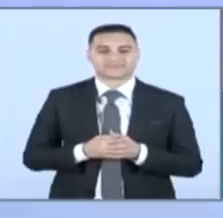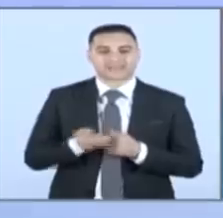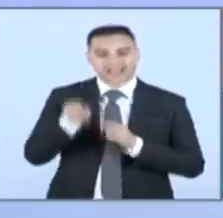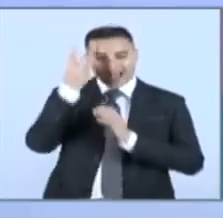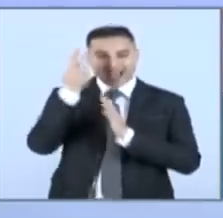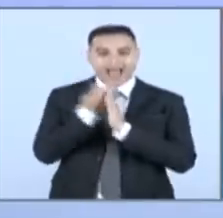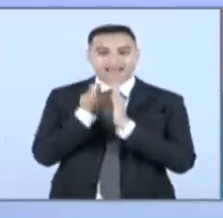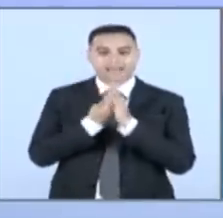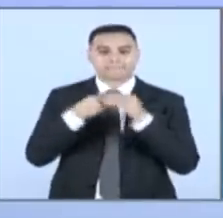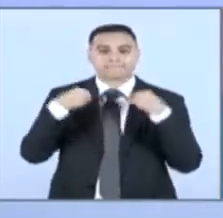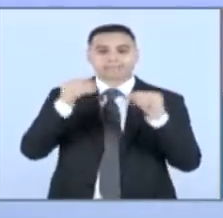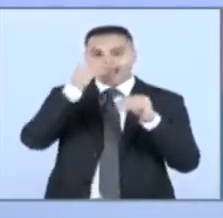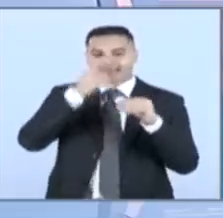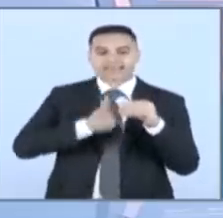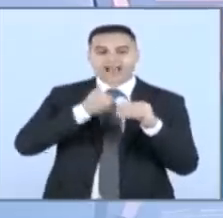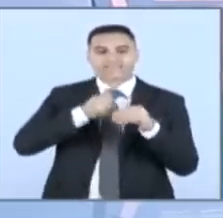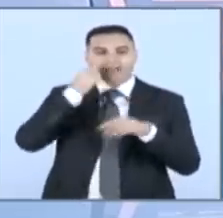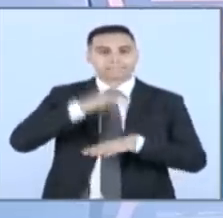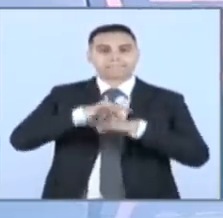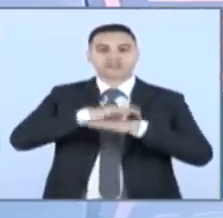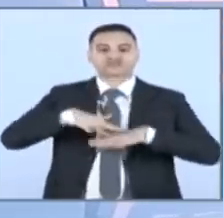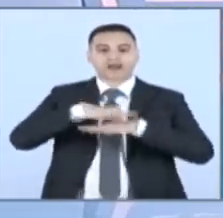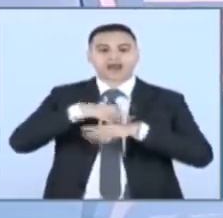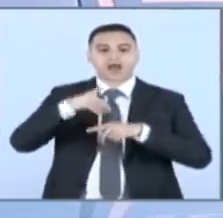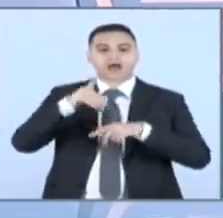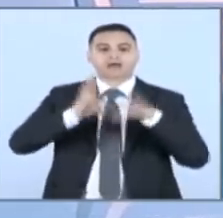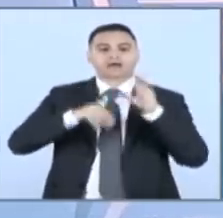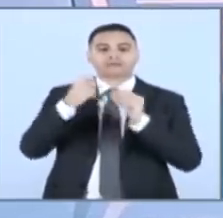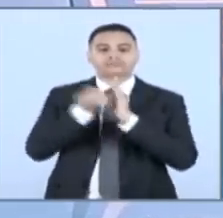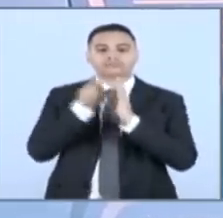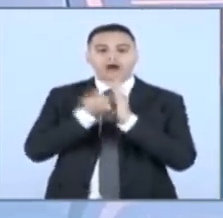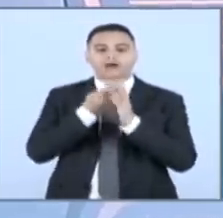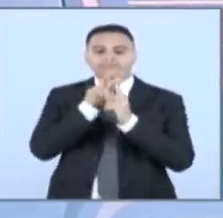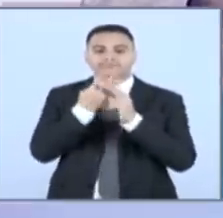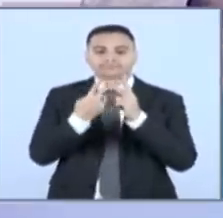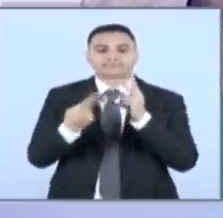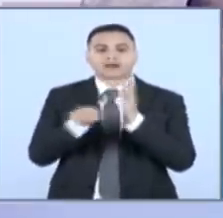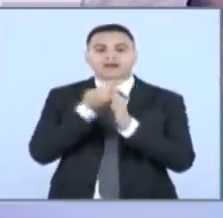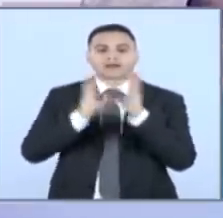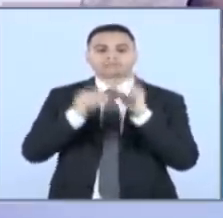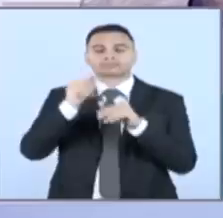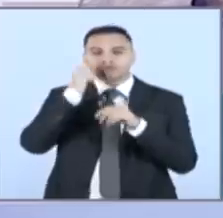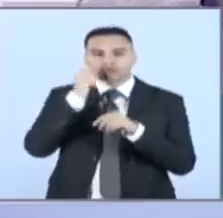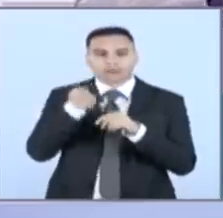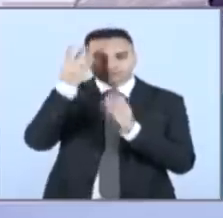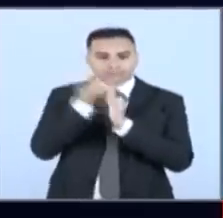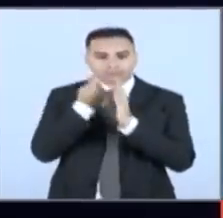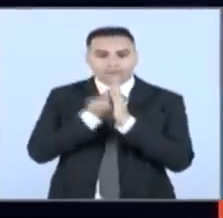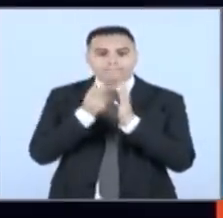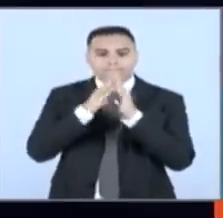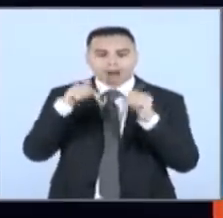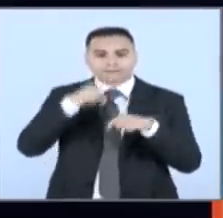أدب. بيع نفس بشرية هي متتالية قصصية الأديب مصري معاصر، فمن هو؟